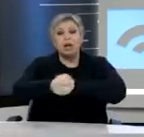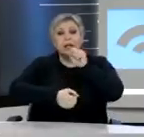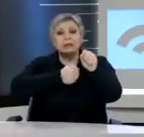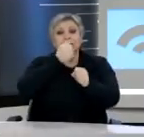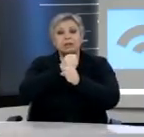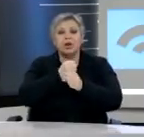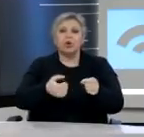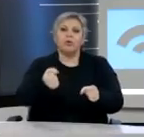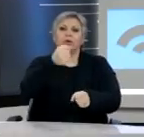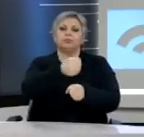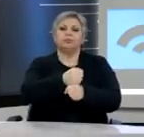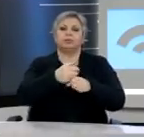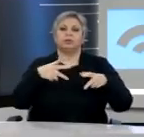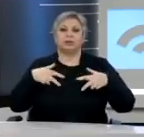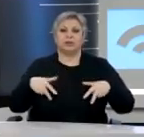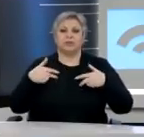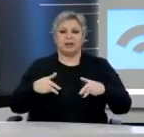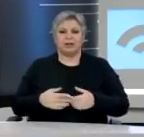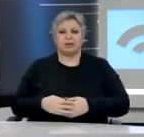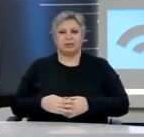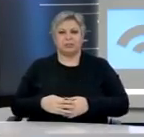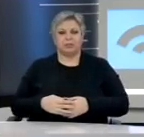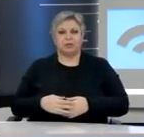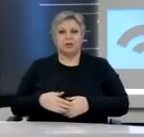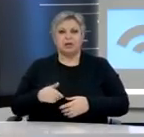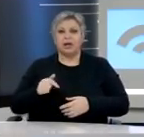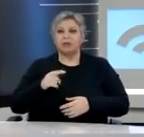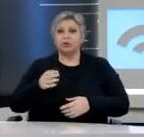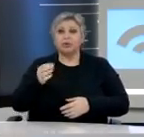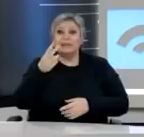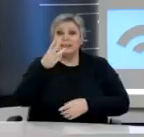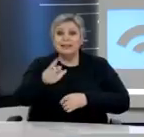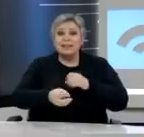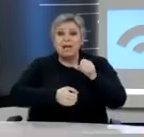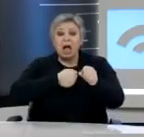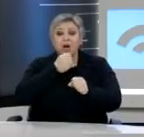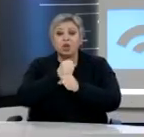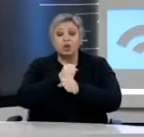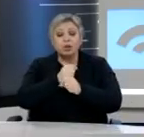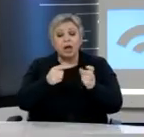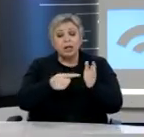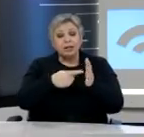Δεν συνένεσε στο να έρθει μαζί σας και να κυβερνήσει η Νέα Δημοκρατία για 3 χρόνια από το 90 στο 93.